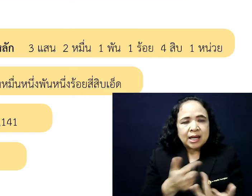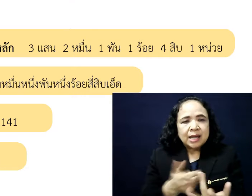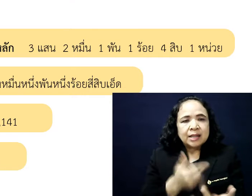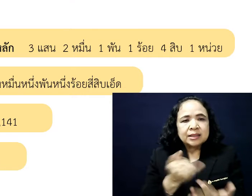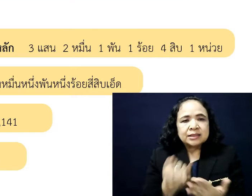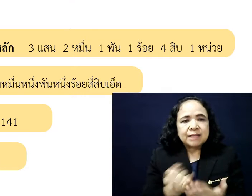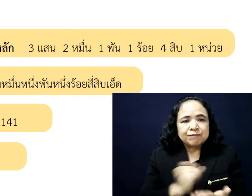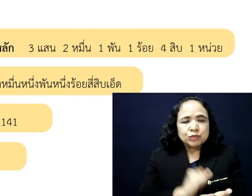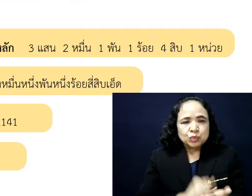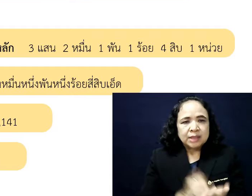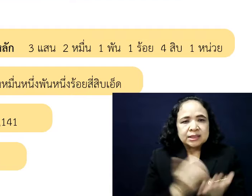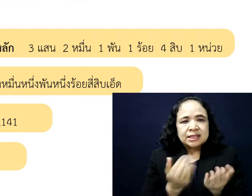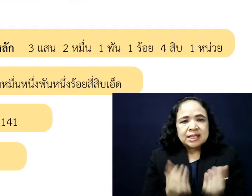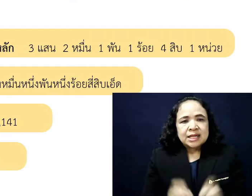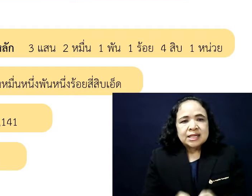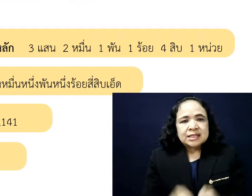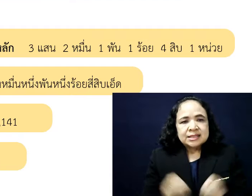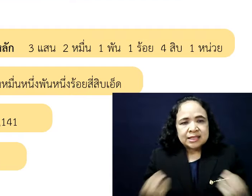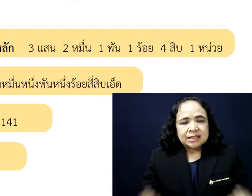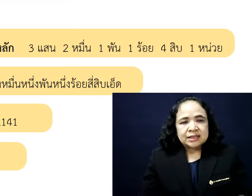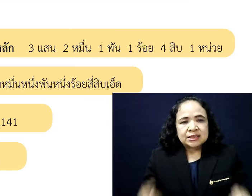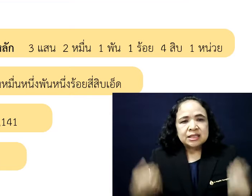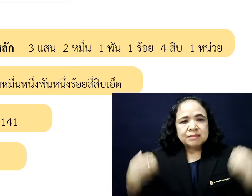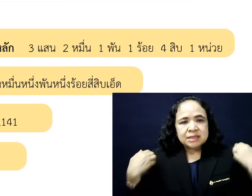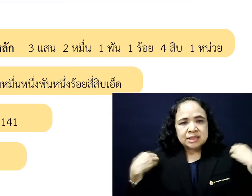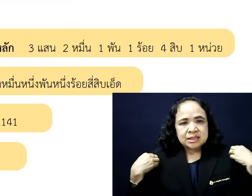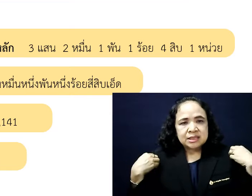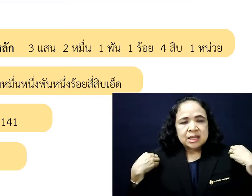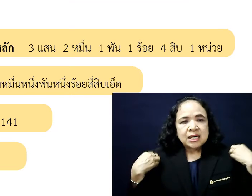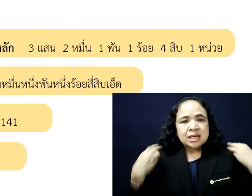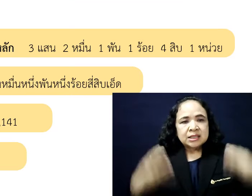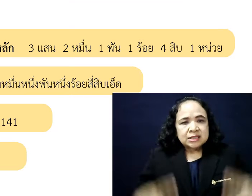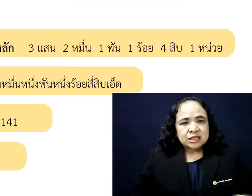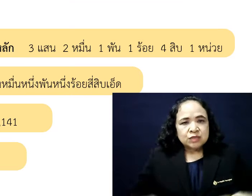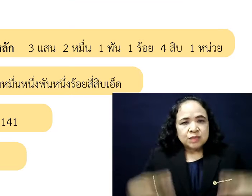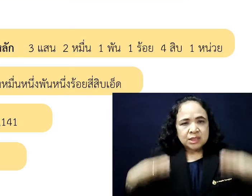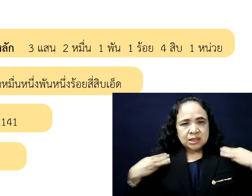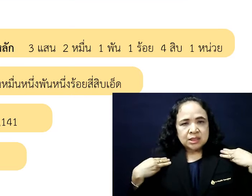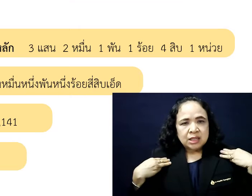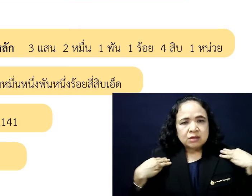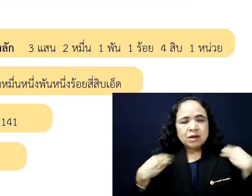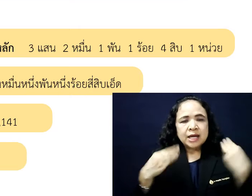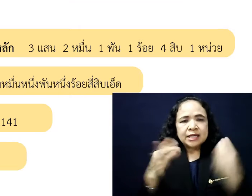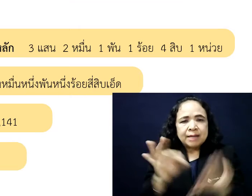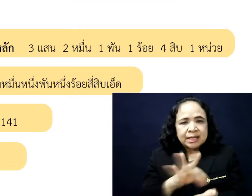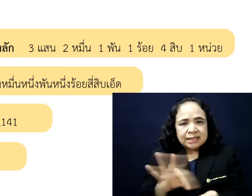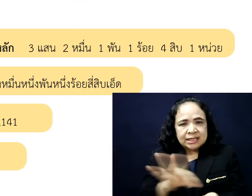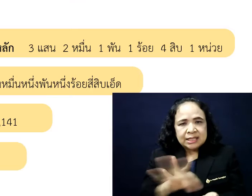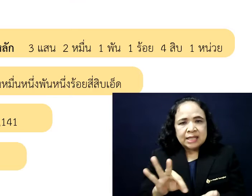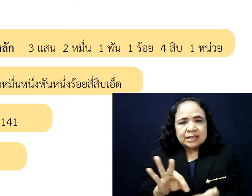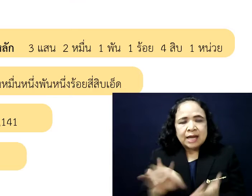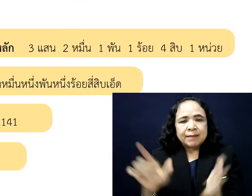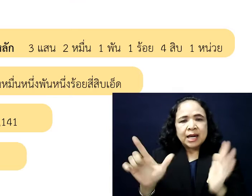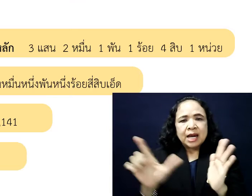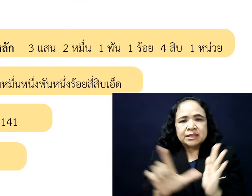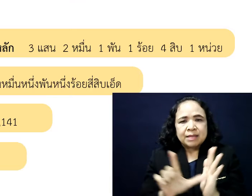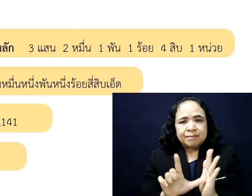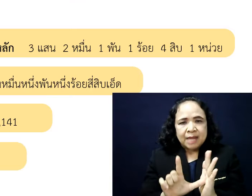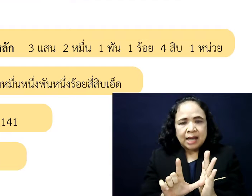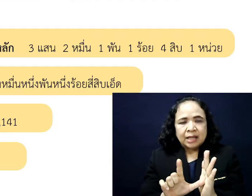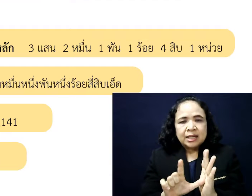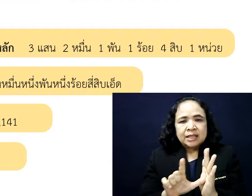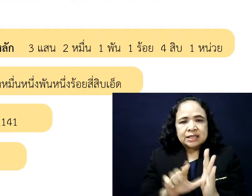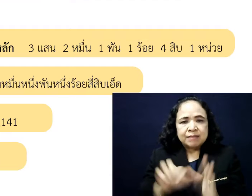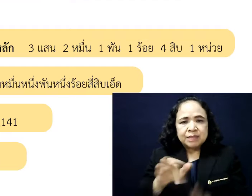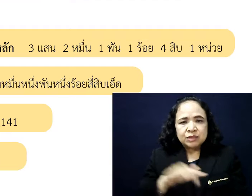ะคะจำนวนสิ่งที่มีชีวิตแล้วก็ให้นำมาเขียนตามภาพจำ